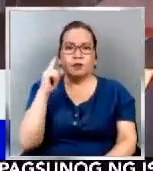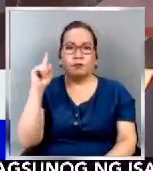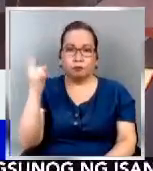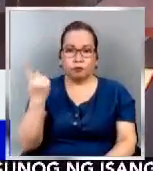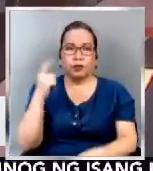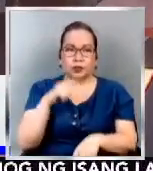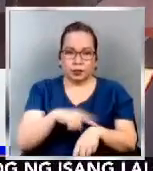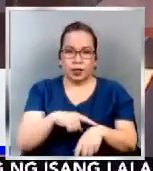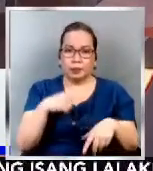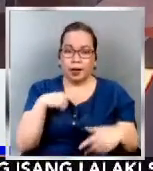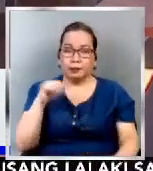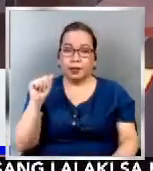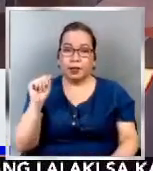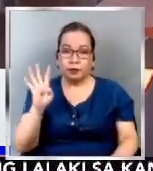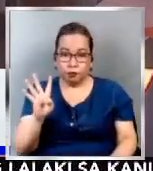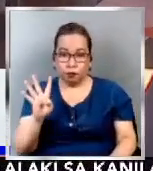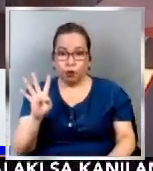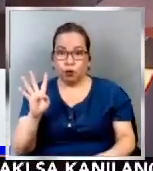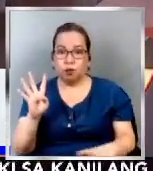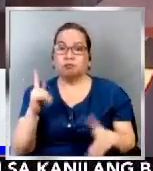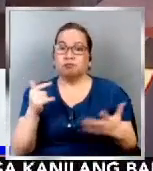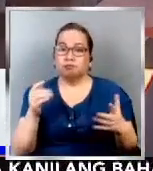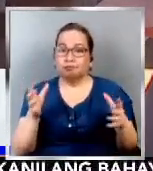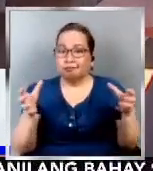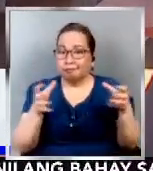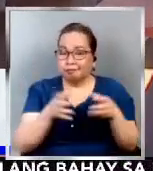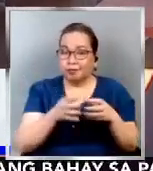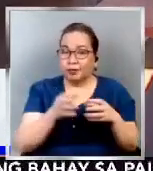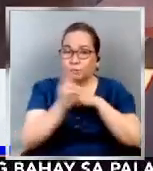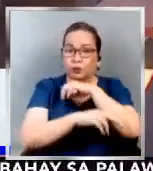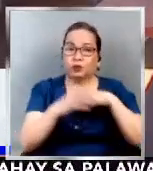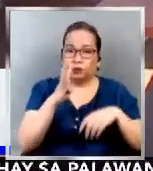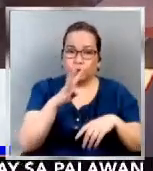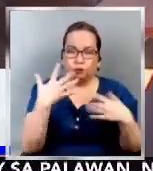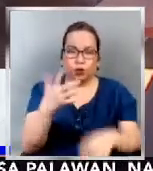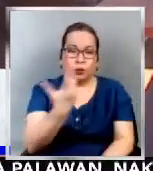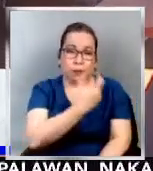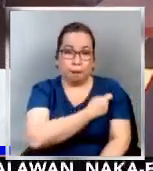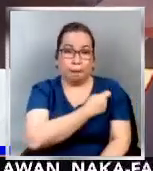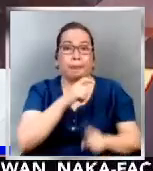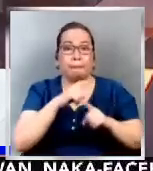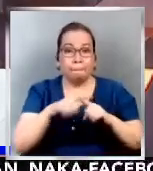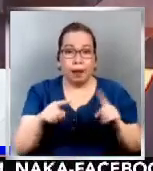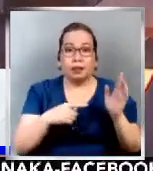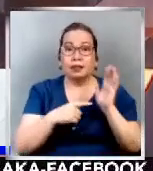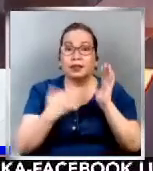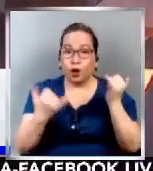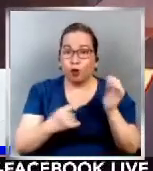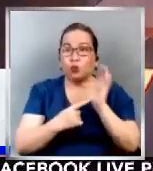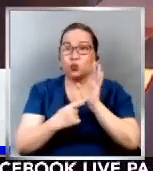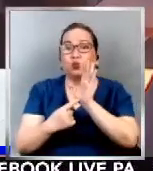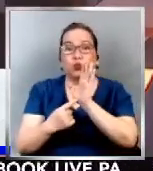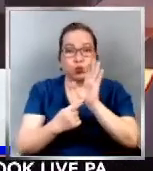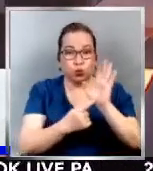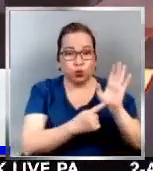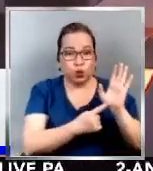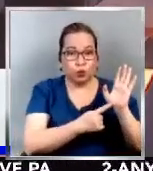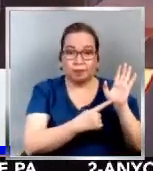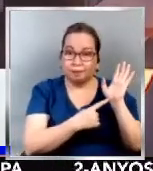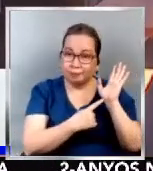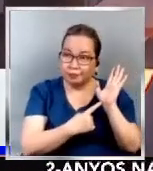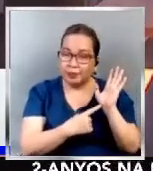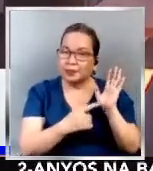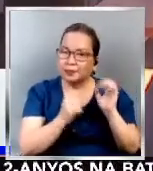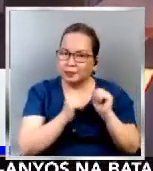sa Region 4A na nabakunahan kontra COVID. Pero ang ceremonial vaccination daw na ito, magbibigay daan para mas